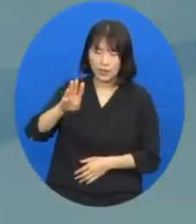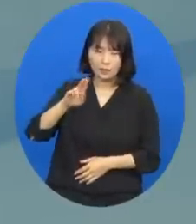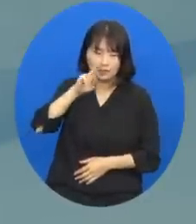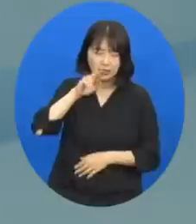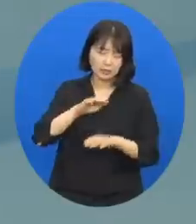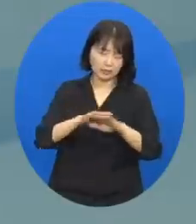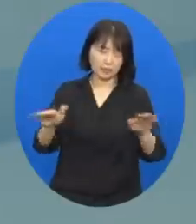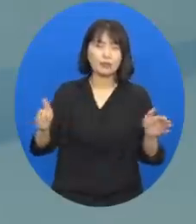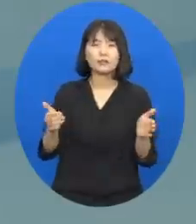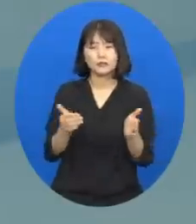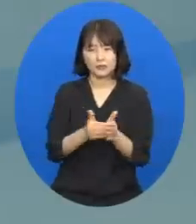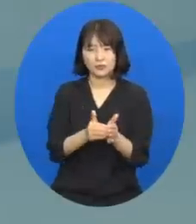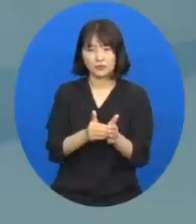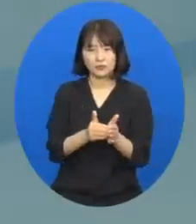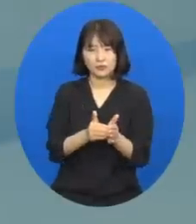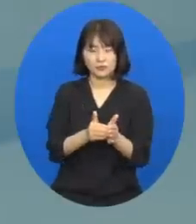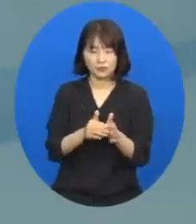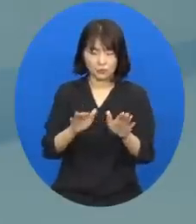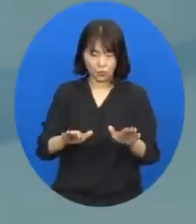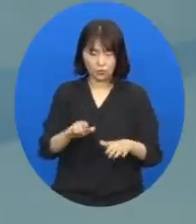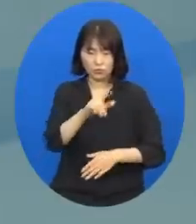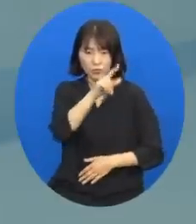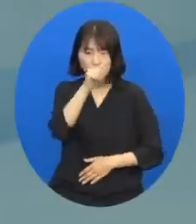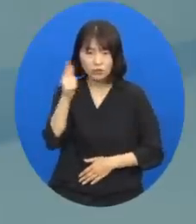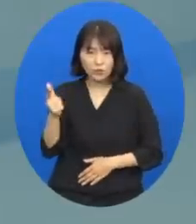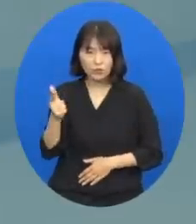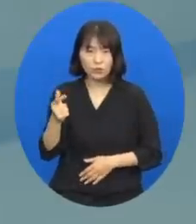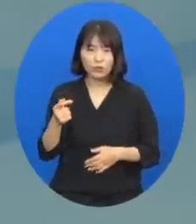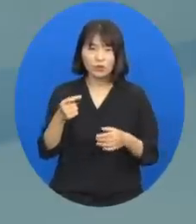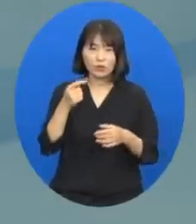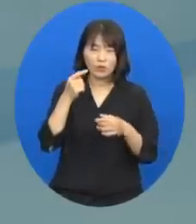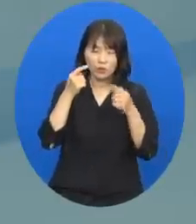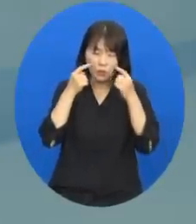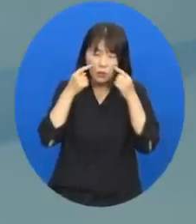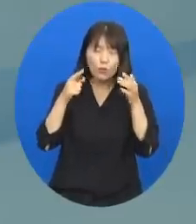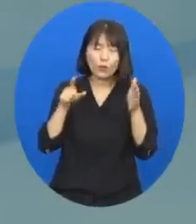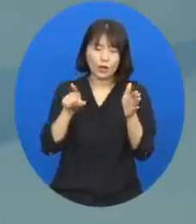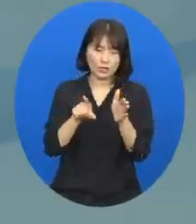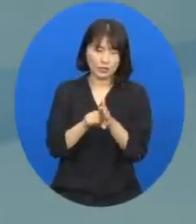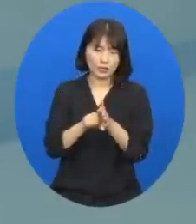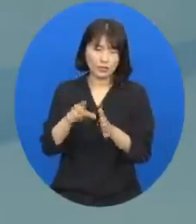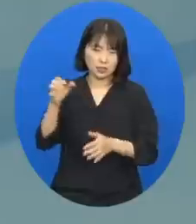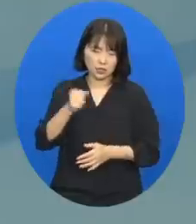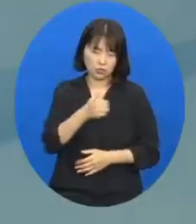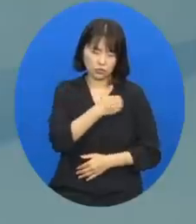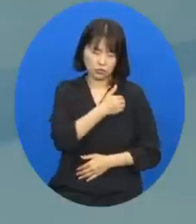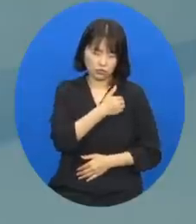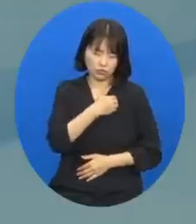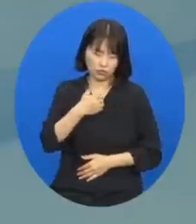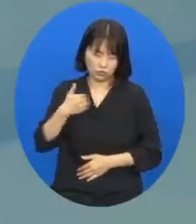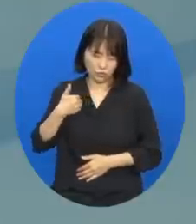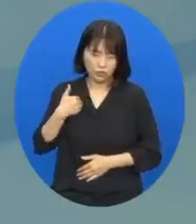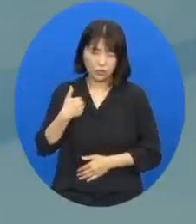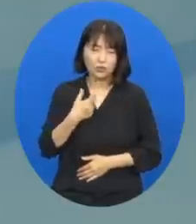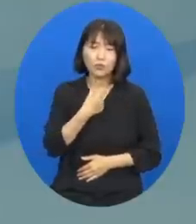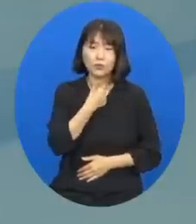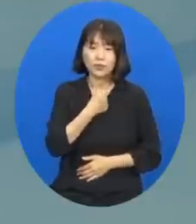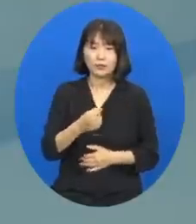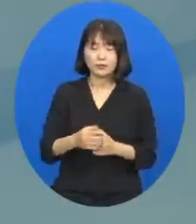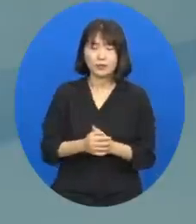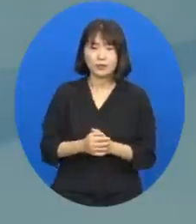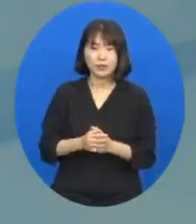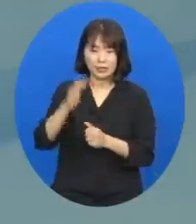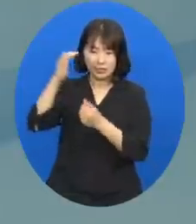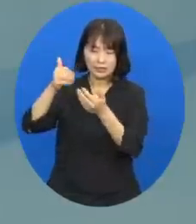여러분 오늘 저녁에 이 확신으로 충만하기를 원합니다 하나님은 그분의 섬유로 우리 각 사람에게